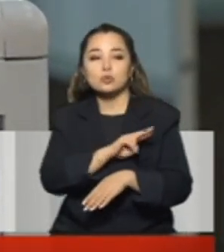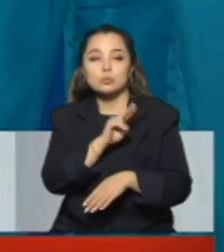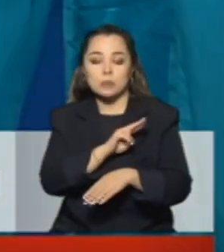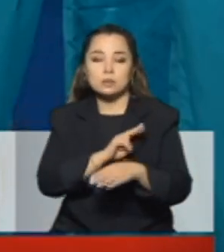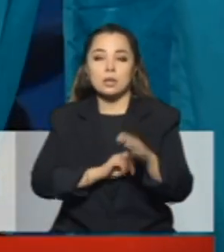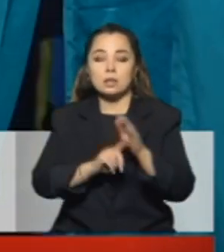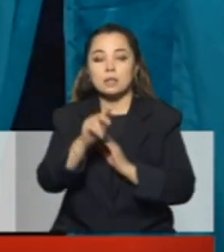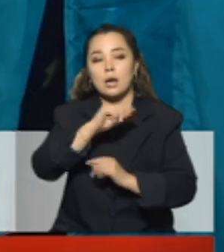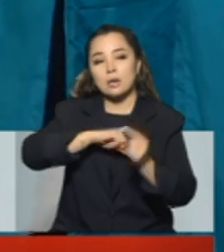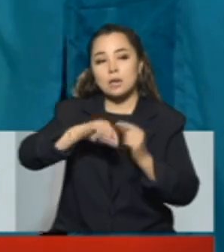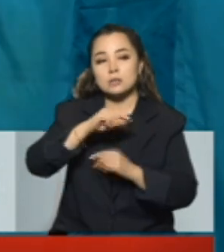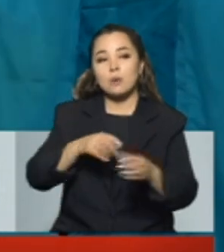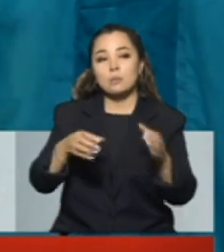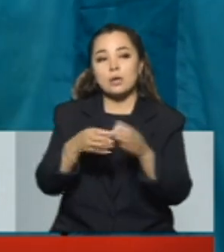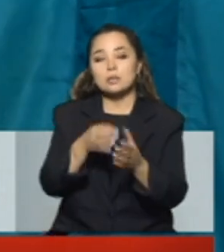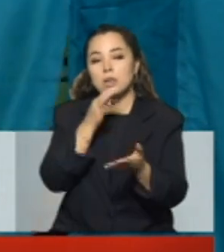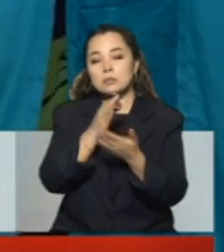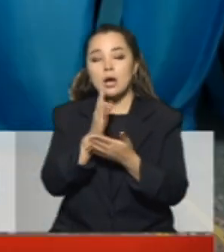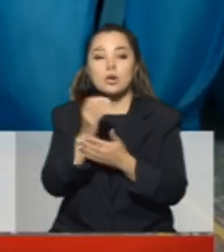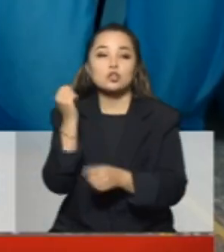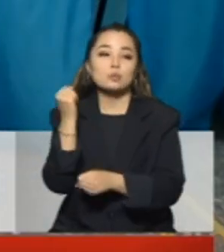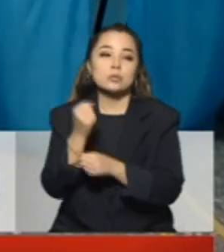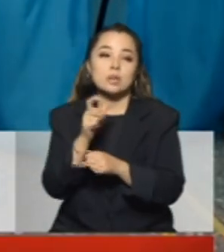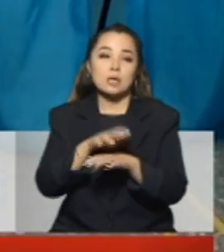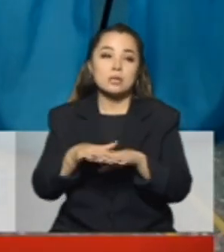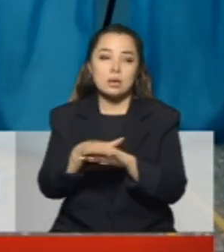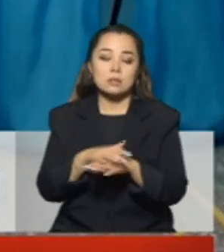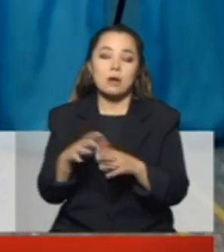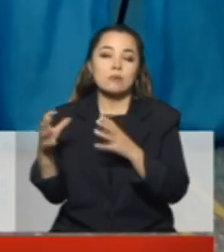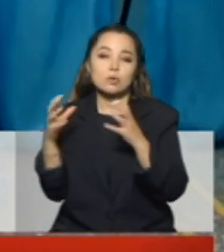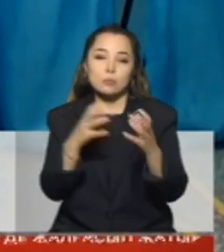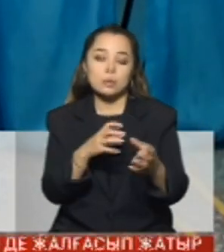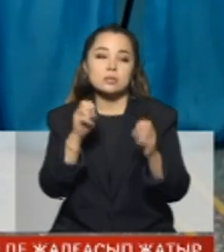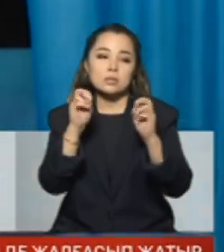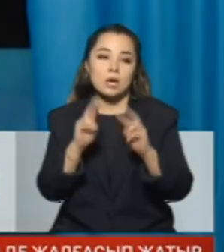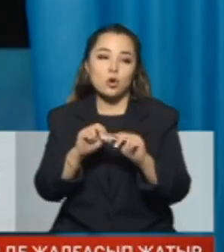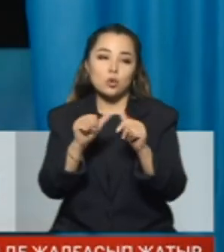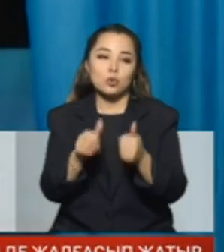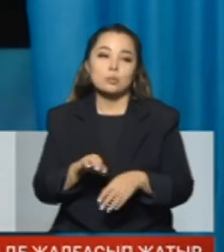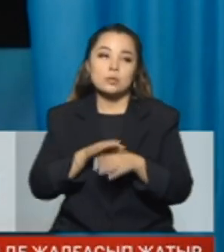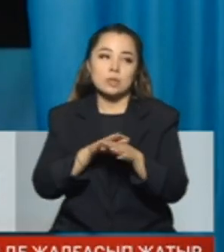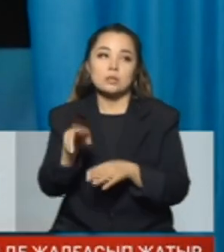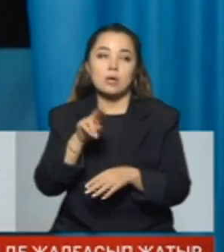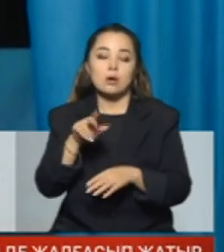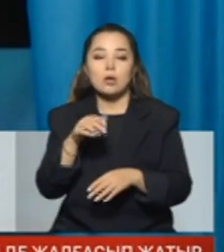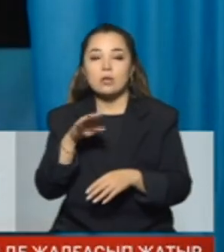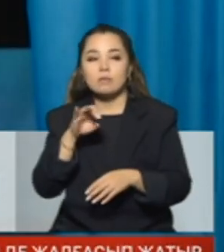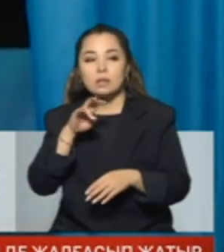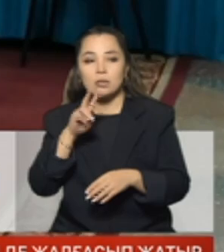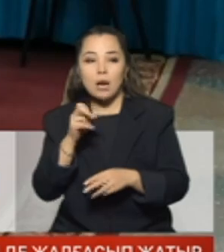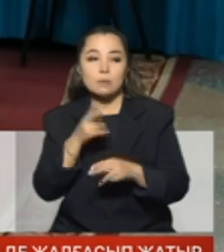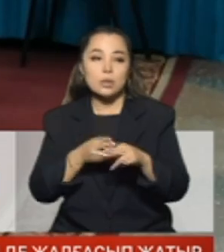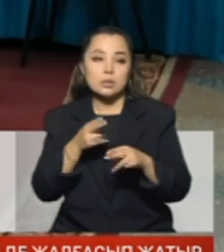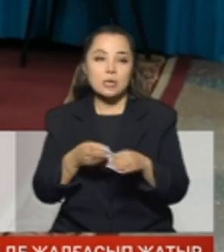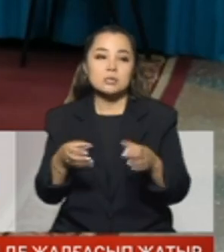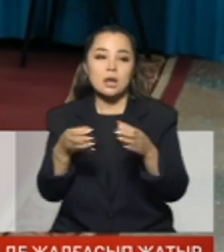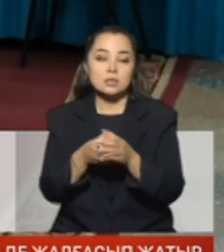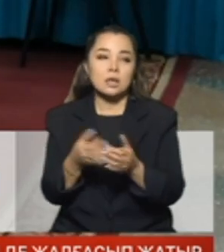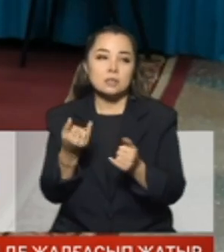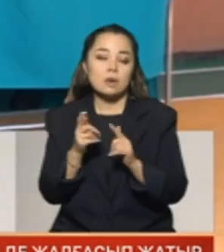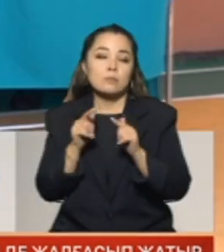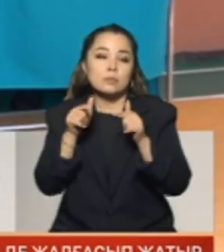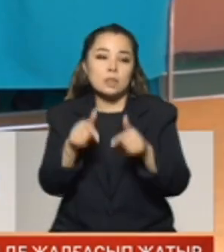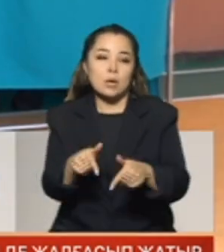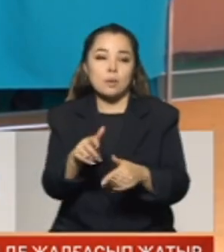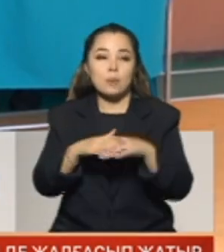немесе кәсіпорынға түс ауа баратын жұмысшыларға арнайы автобустар ұйымдастырылды. Дмитрий Головянко металлургия саласына енді келген